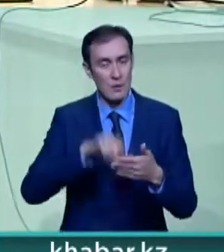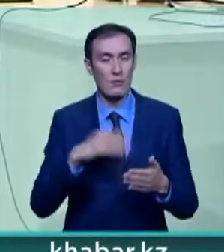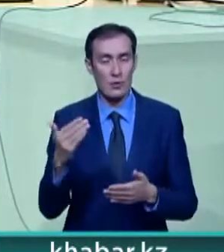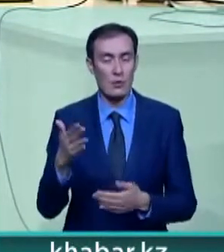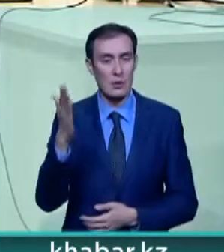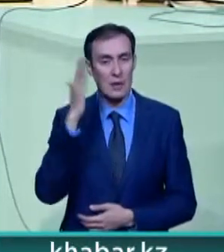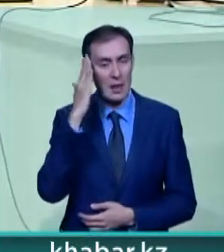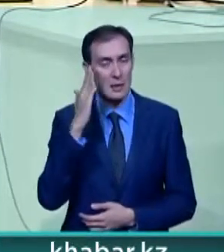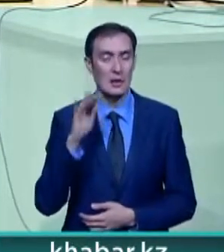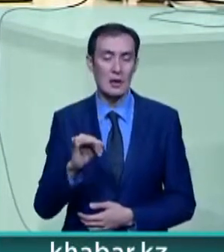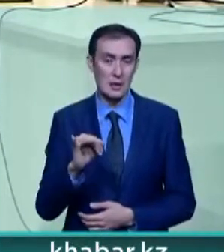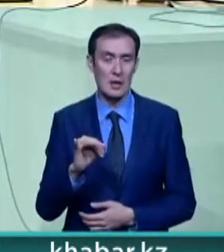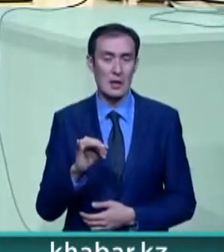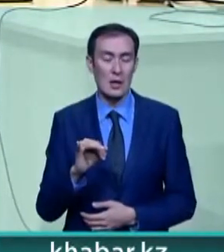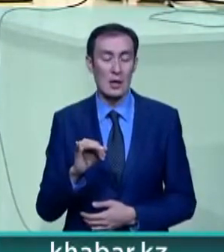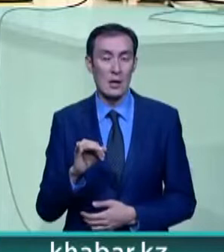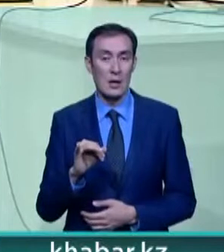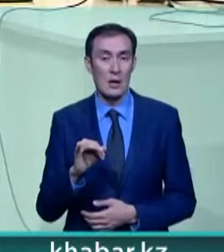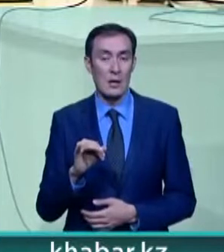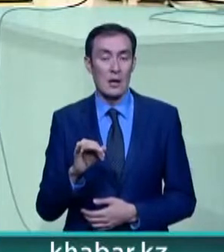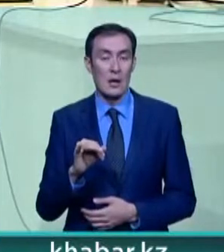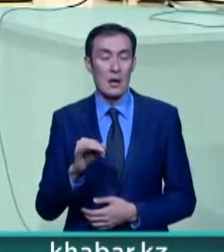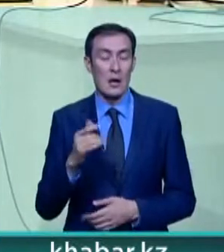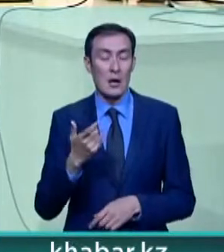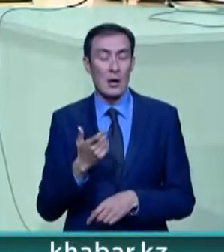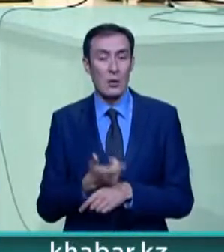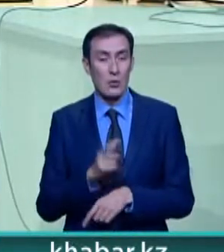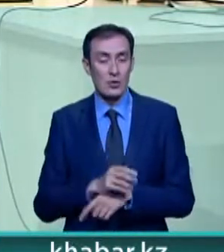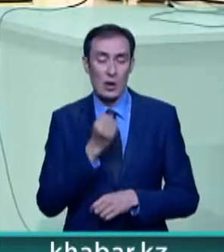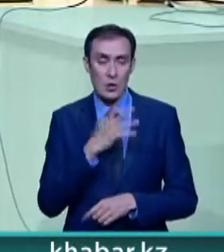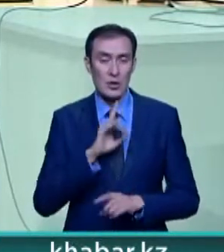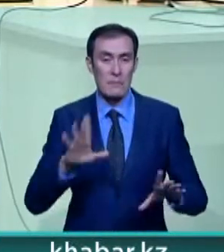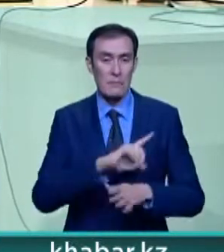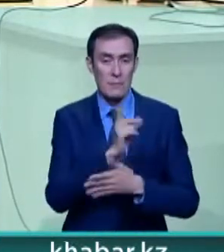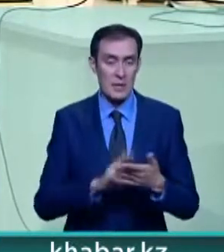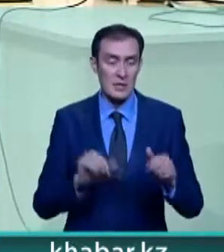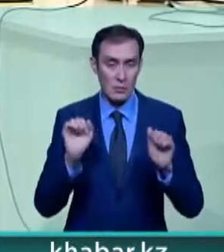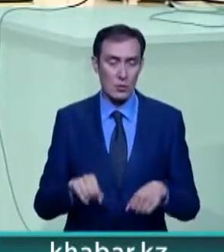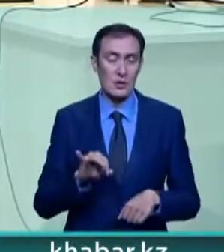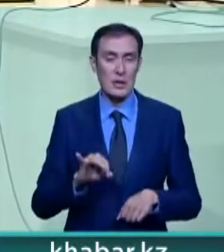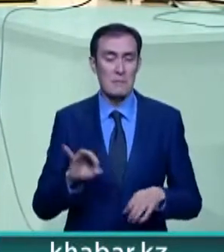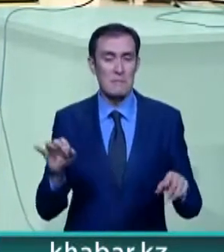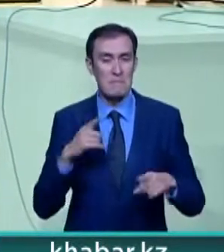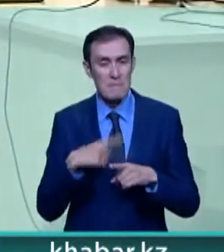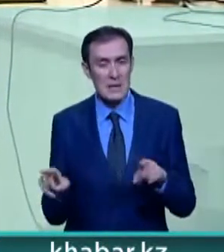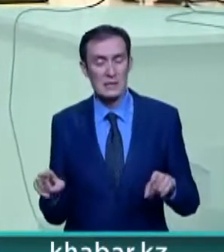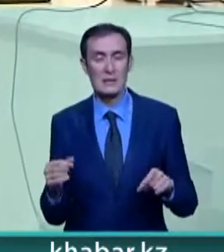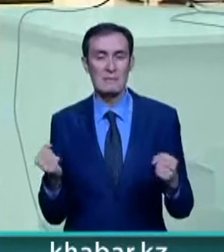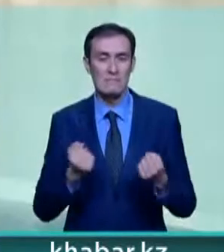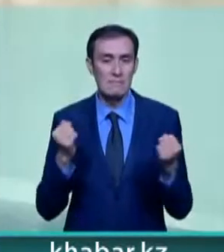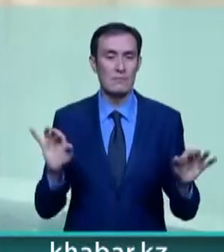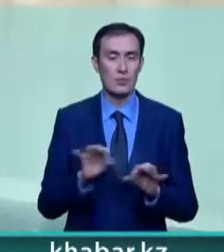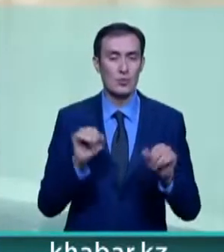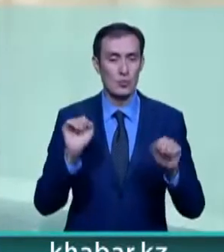талант. И, ну, не только, конечно, она драматические, она и лирические, очень хорошо песни поет, и быстрые, заводные, и зажигательные песни